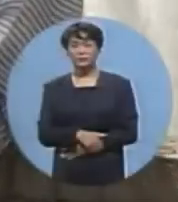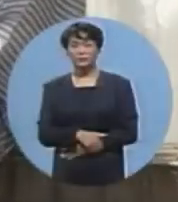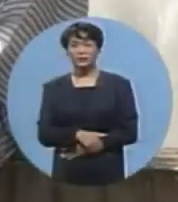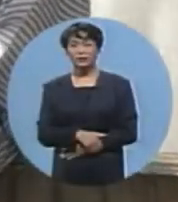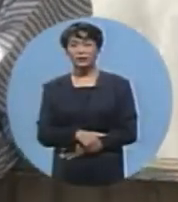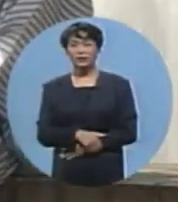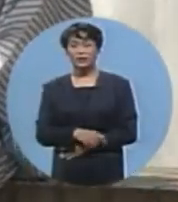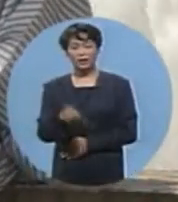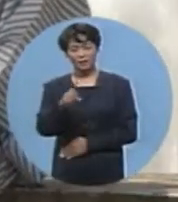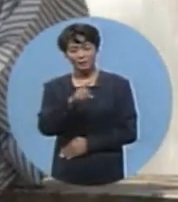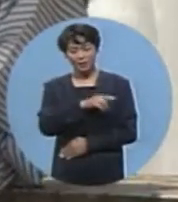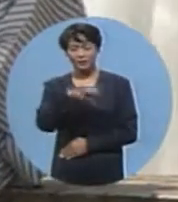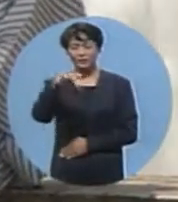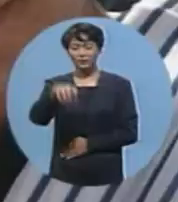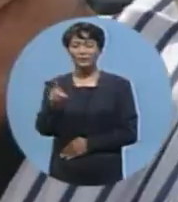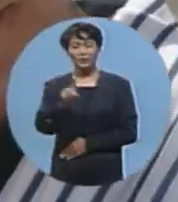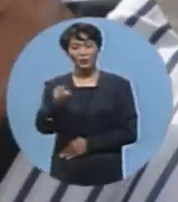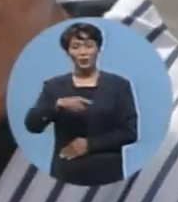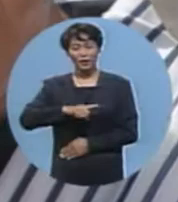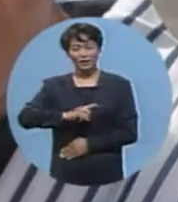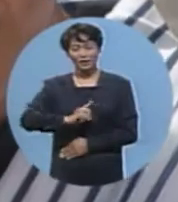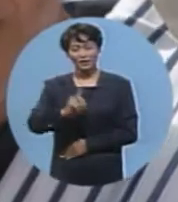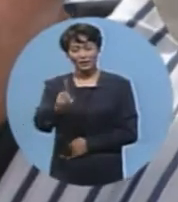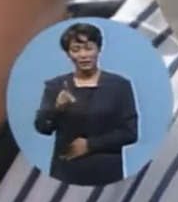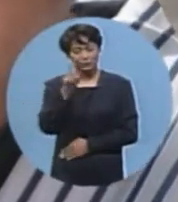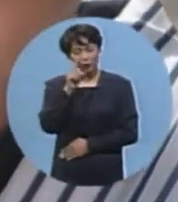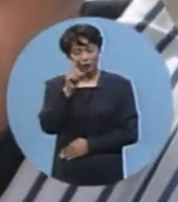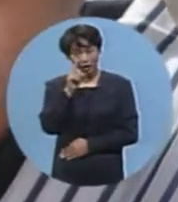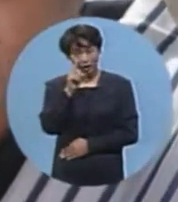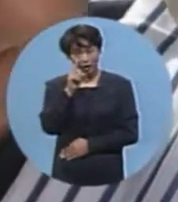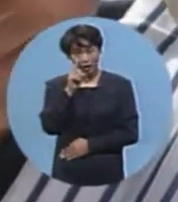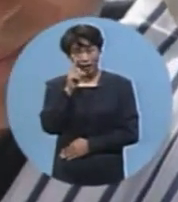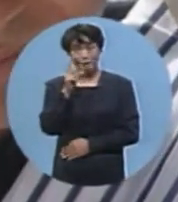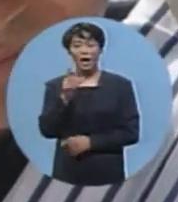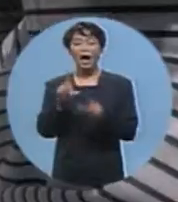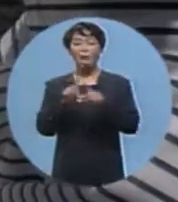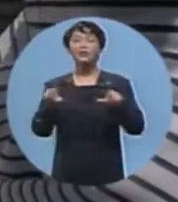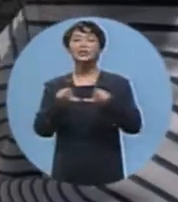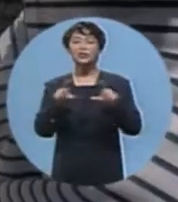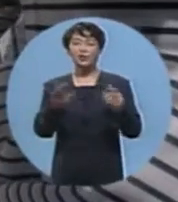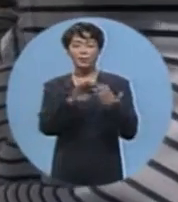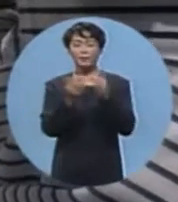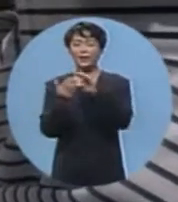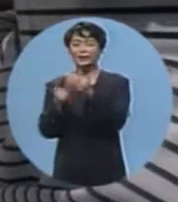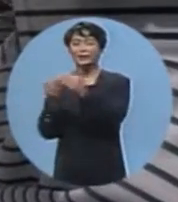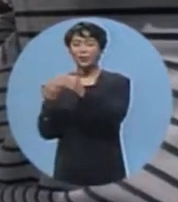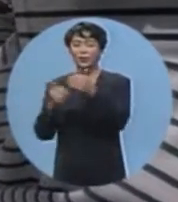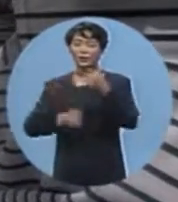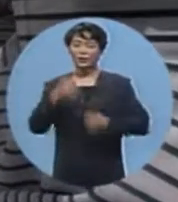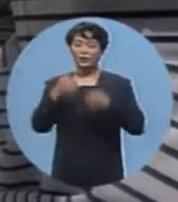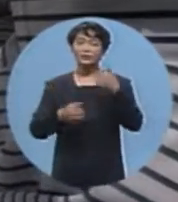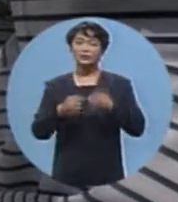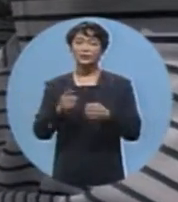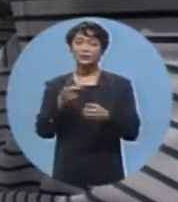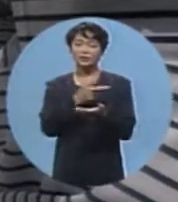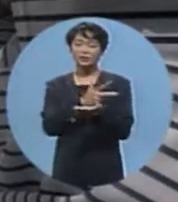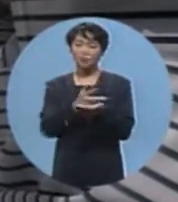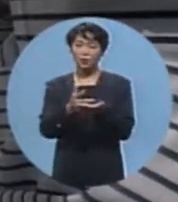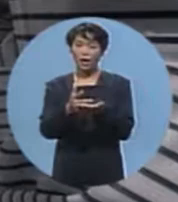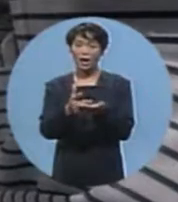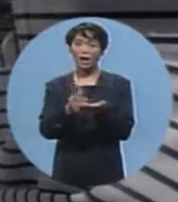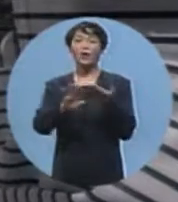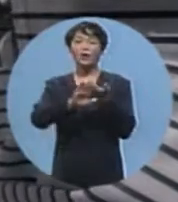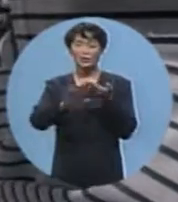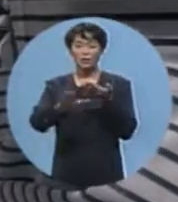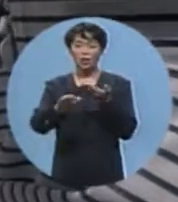まずどこへ行ってみようかな。もちろん街を楽しむための資料はこれだけじゃありません。それぞれのお宅に配られ